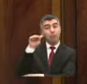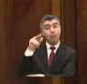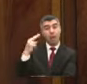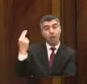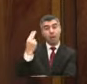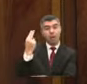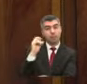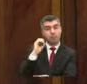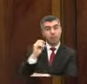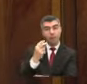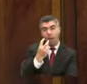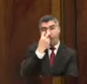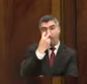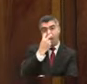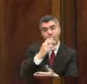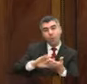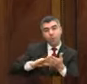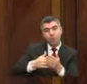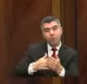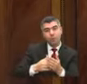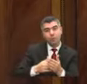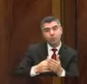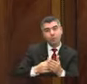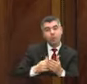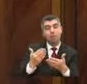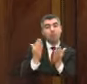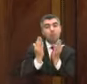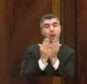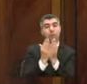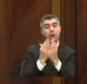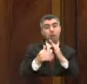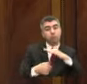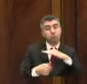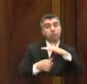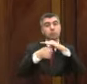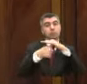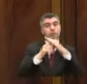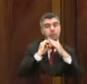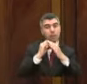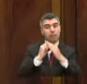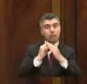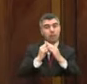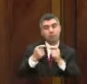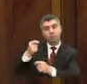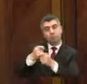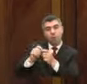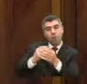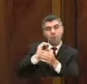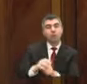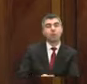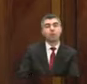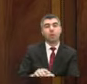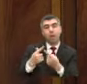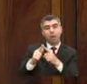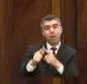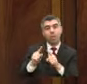جهة العيون الساقية الحمراء حالياً على المدرسة العليا للتكنولوجيا بإقليم العيون، وعلى كلية متعددة التخصص بإقليم